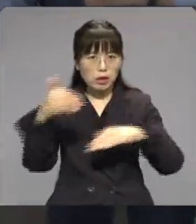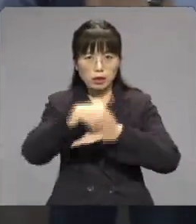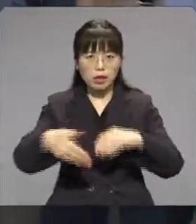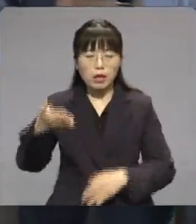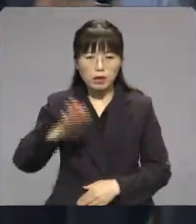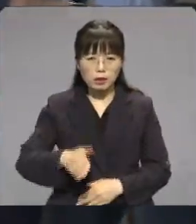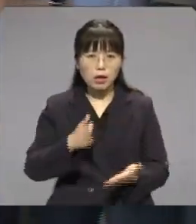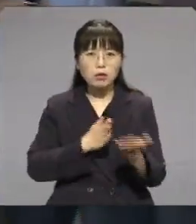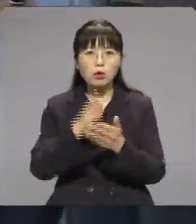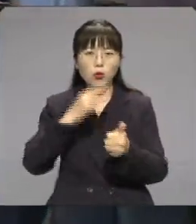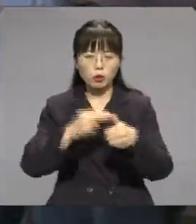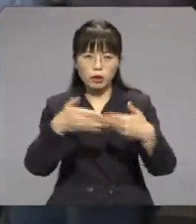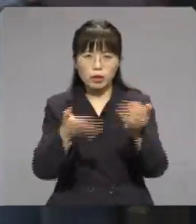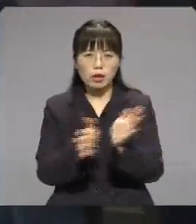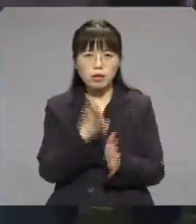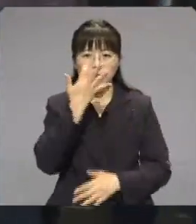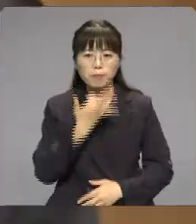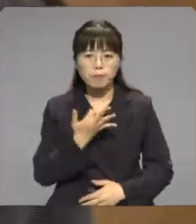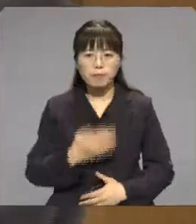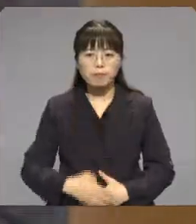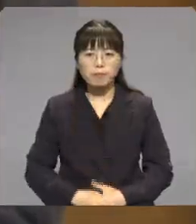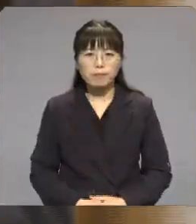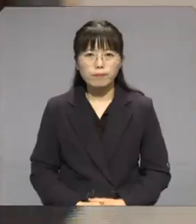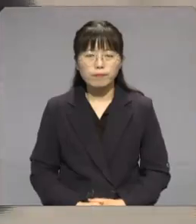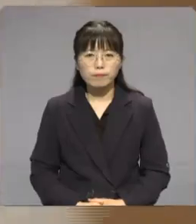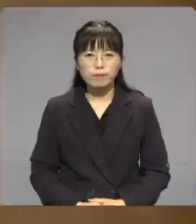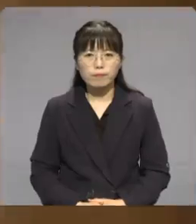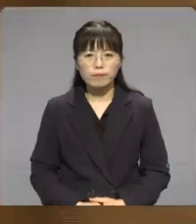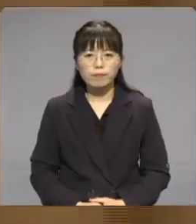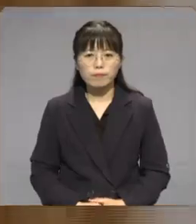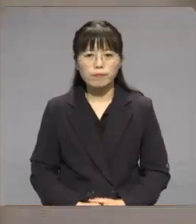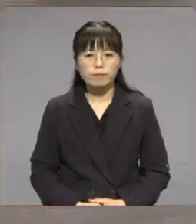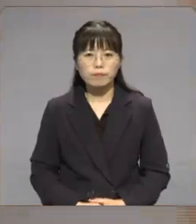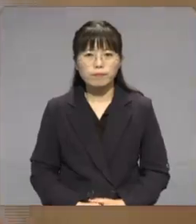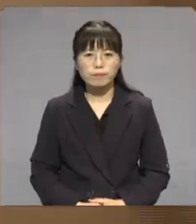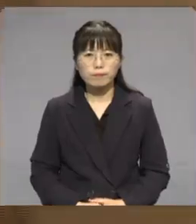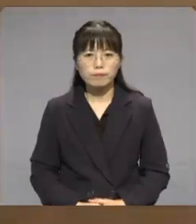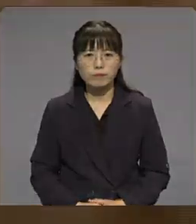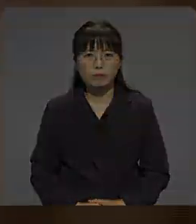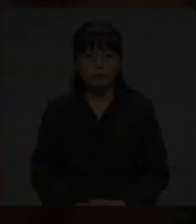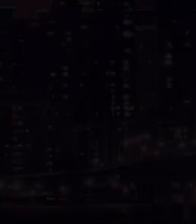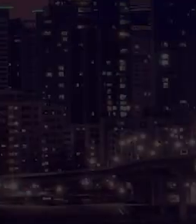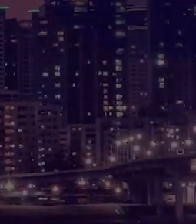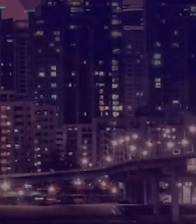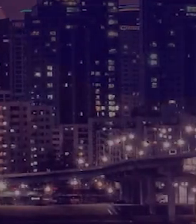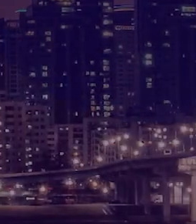예정인데 전공의 단체는 빠졌습니다. OBS 뉴스 차윤경입니다.